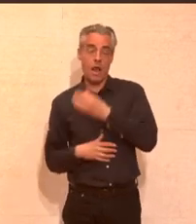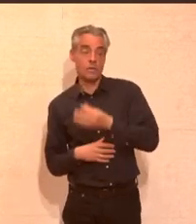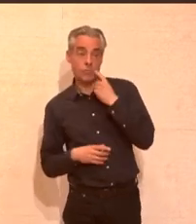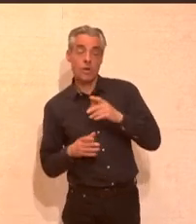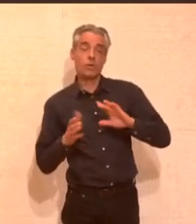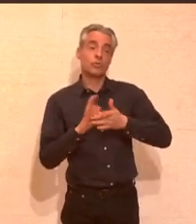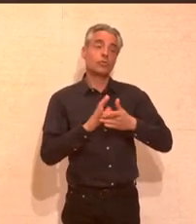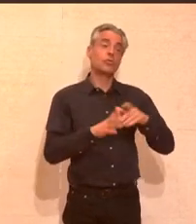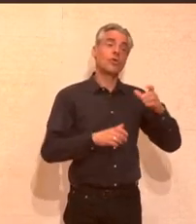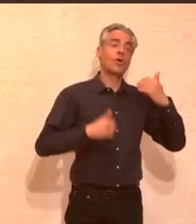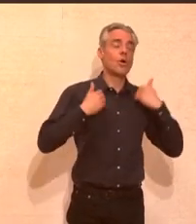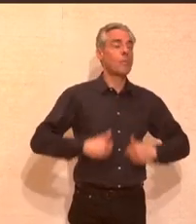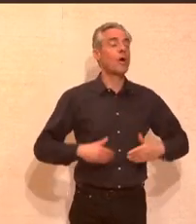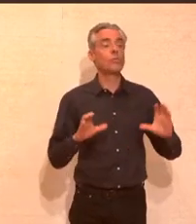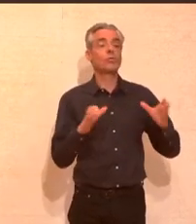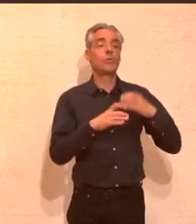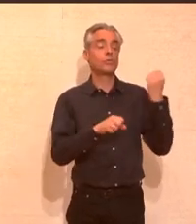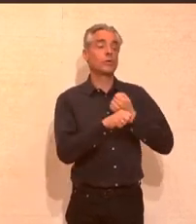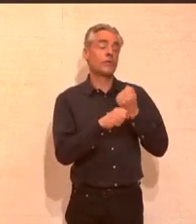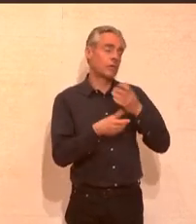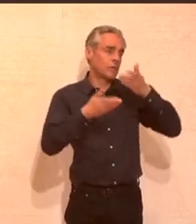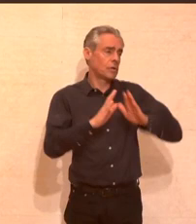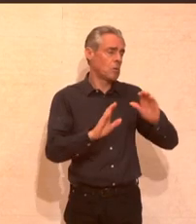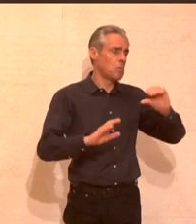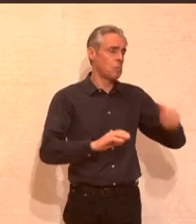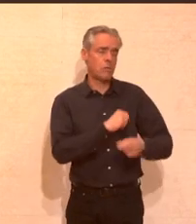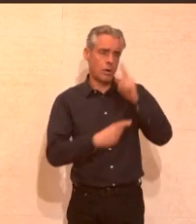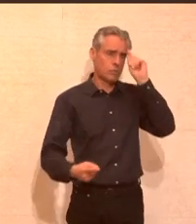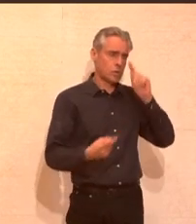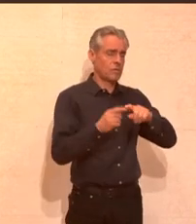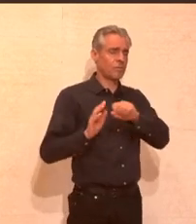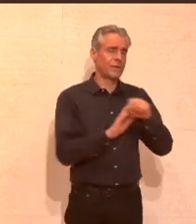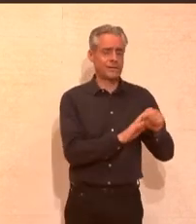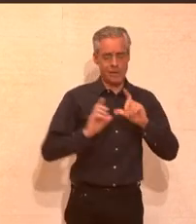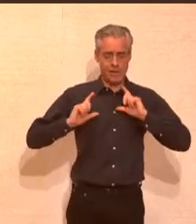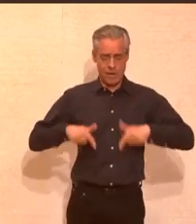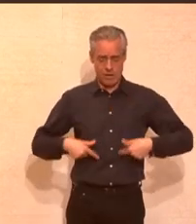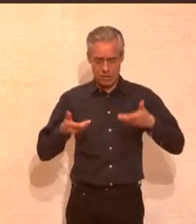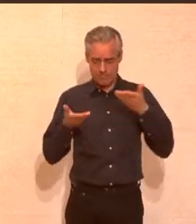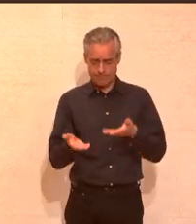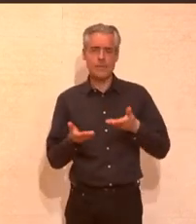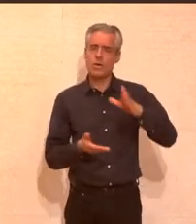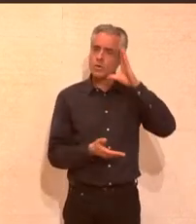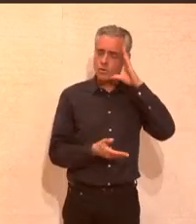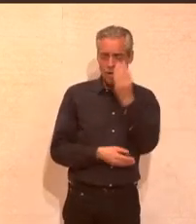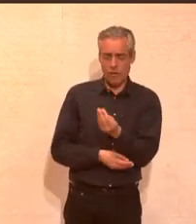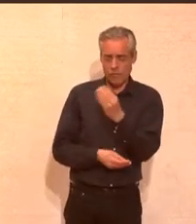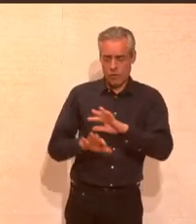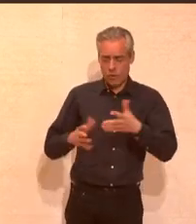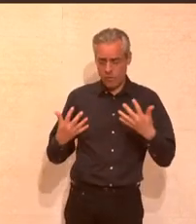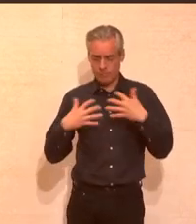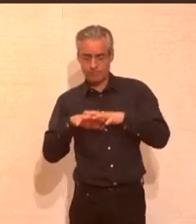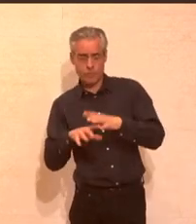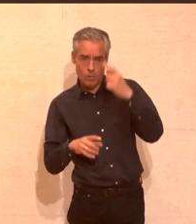groupe de travail, nous avons fixé comme premier objectif de mettre au centre de l'école le sommeil de l'enfant. Donc effectivement, c'est